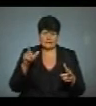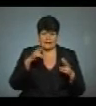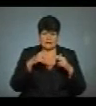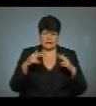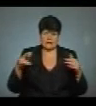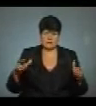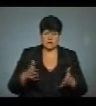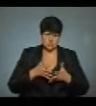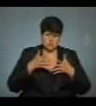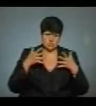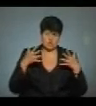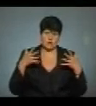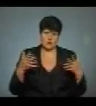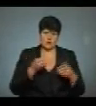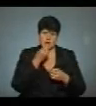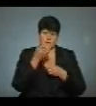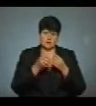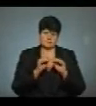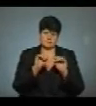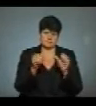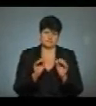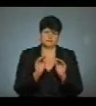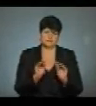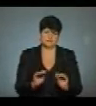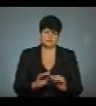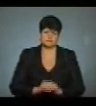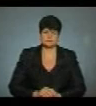до пам'ятника Шевченку квіти.